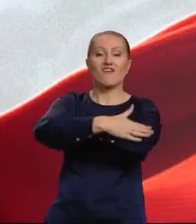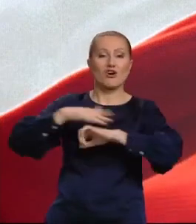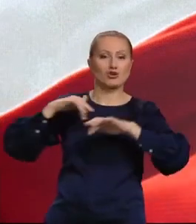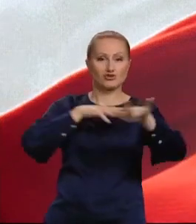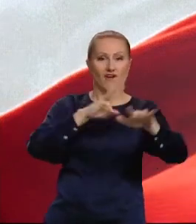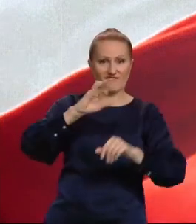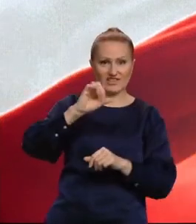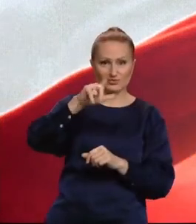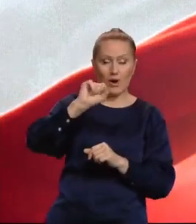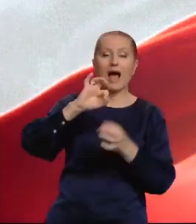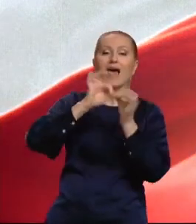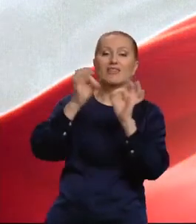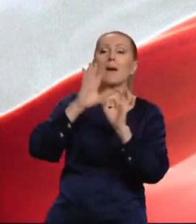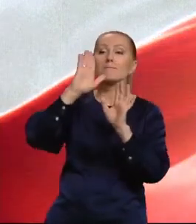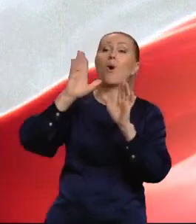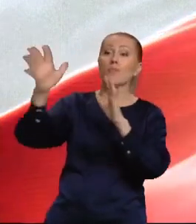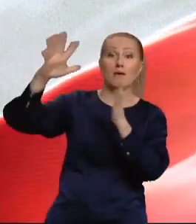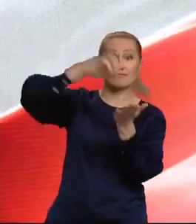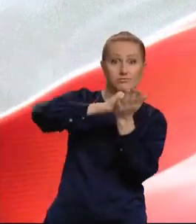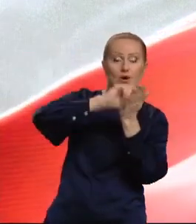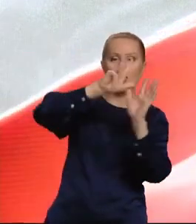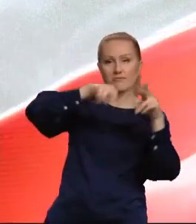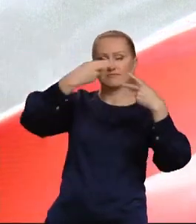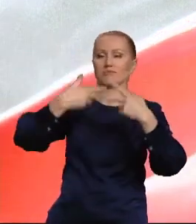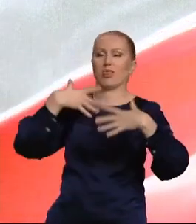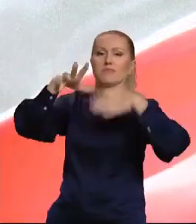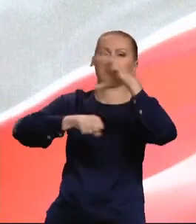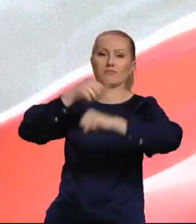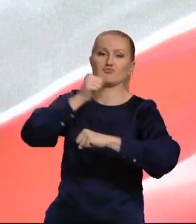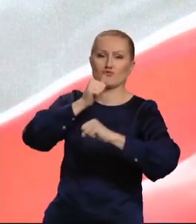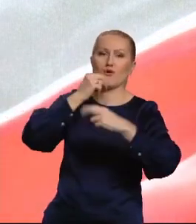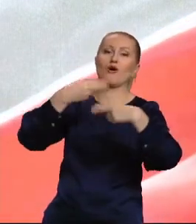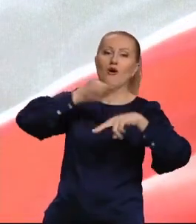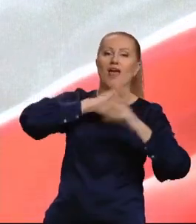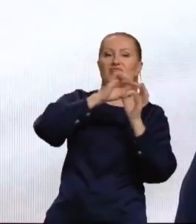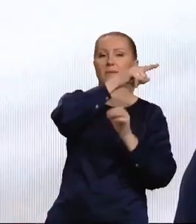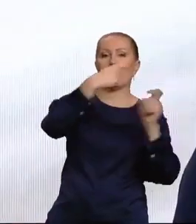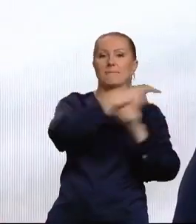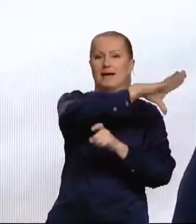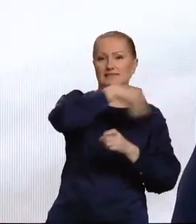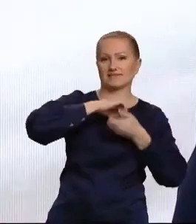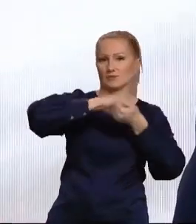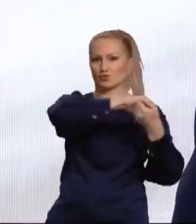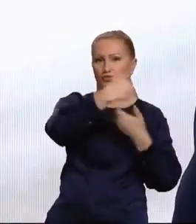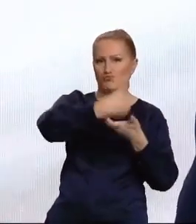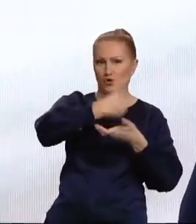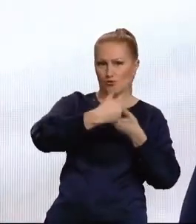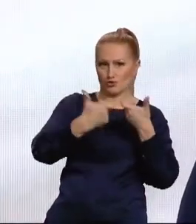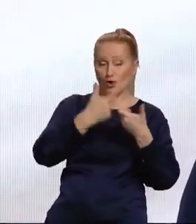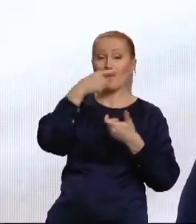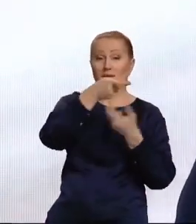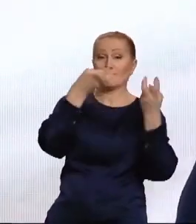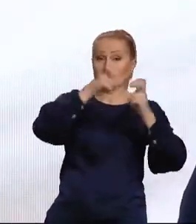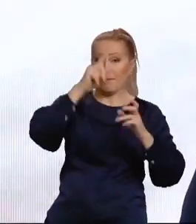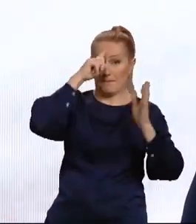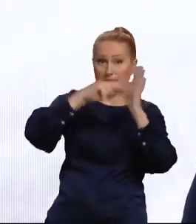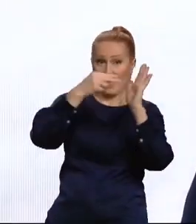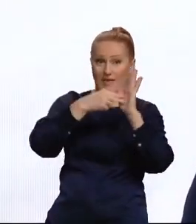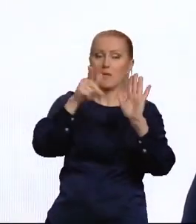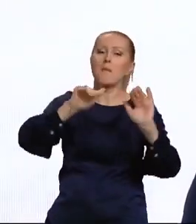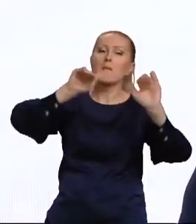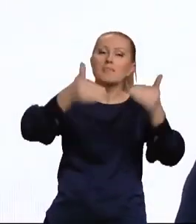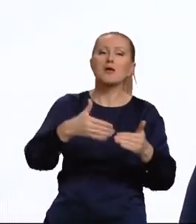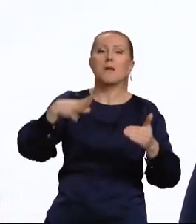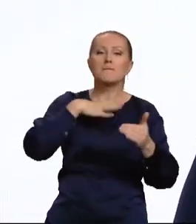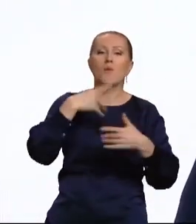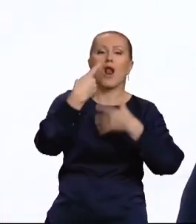i ewentualne późniejsze odzyskiwanie okupowanego terytorium z pomocą sojuszników. W czasie tworzenia tych planów ograniczona została